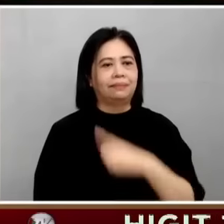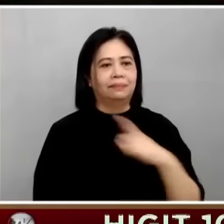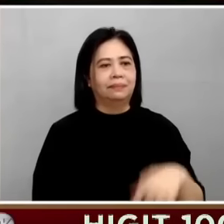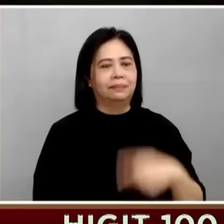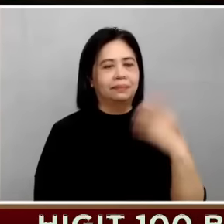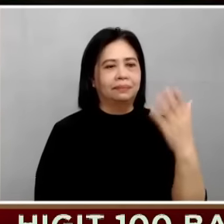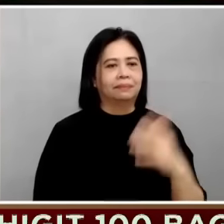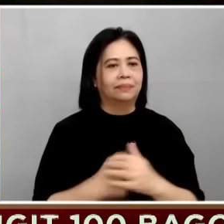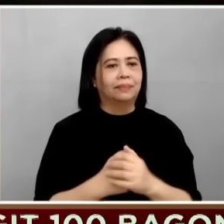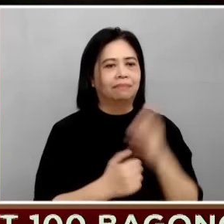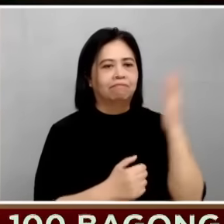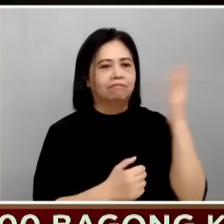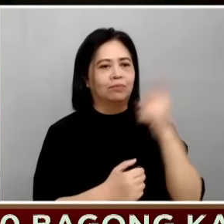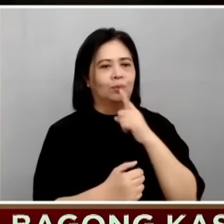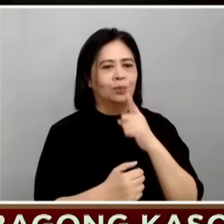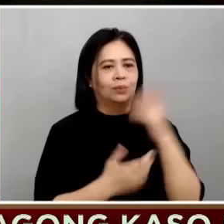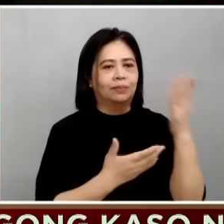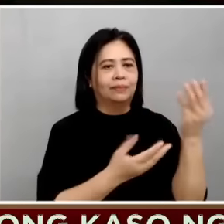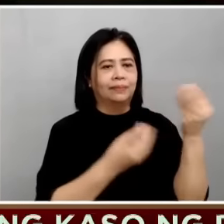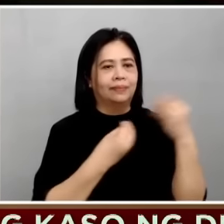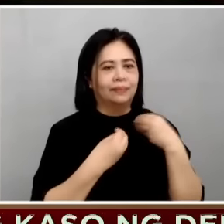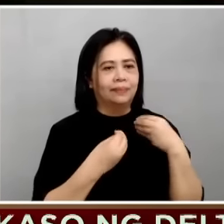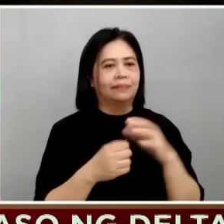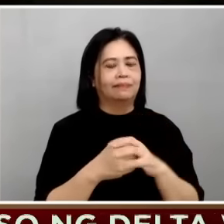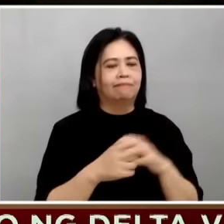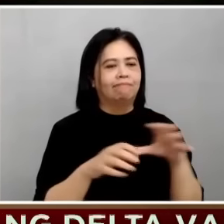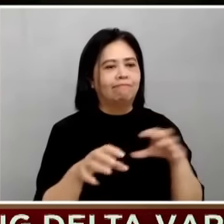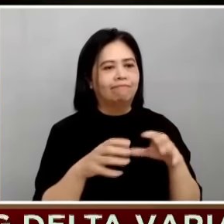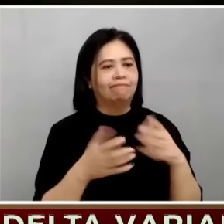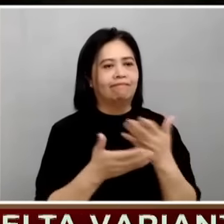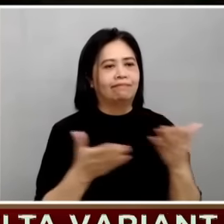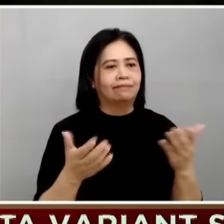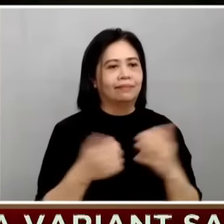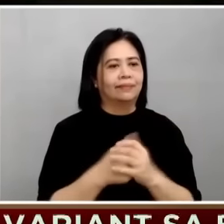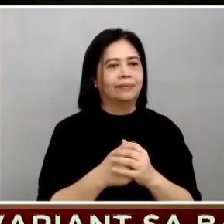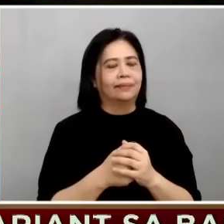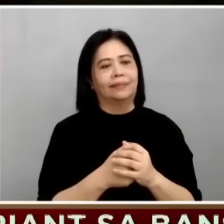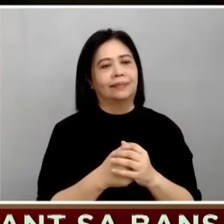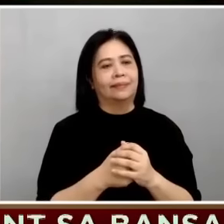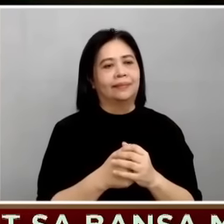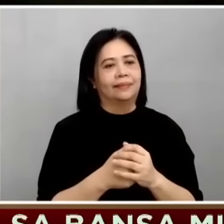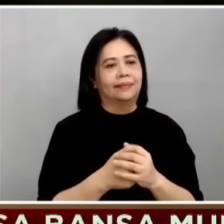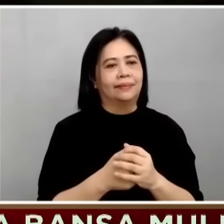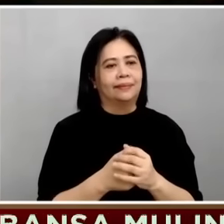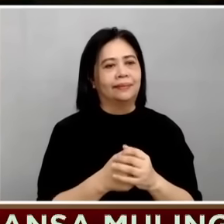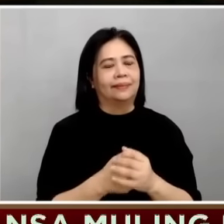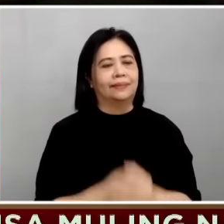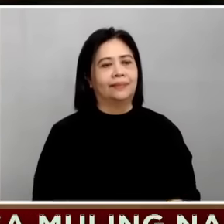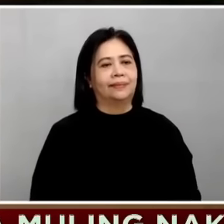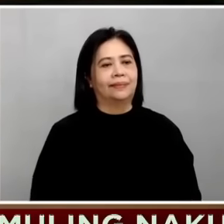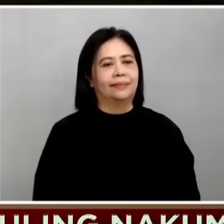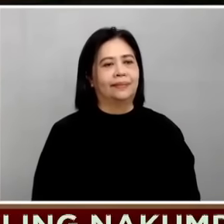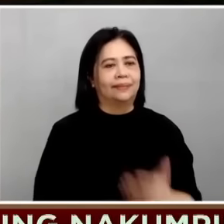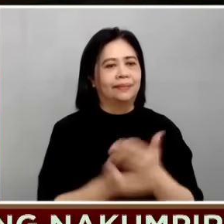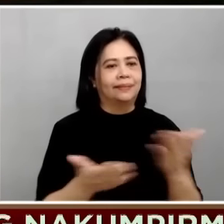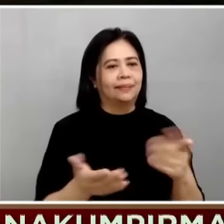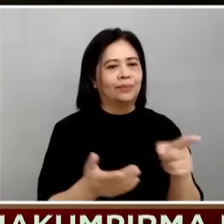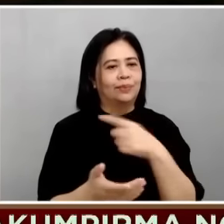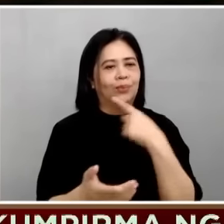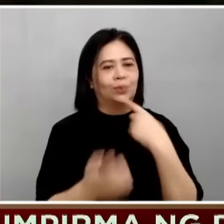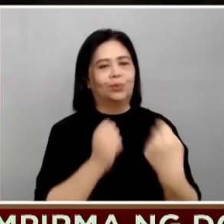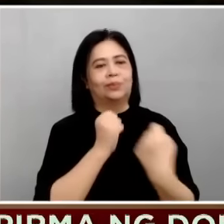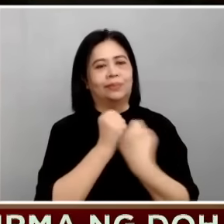sa lahat ng araw po na nagbibigay ng lakas po. Sa mga coaches po, kulong sa amin po. Sa lahat talaga. Sa suporta